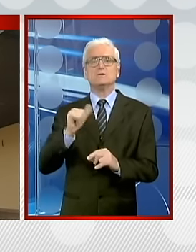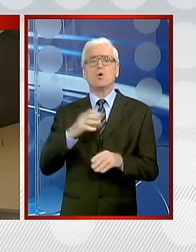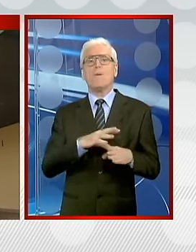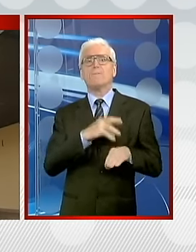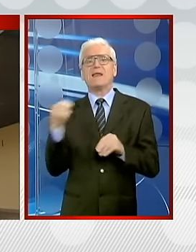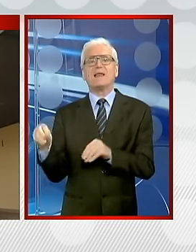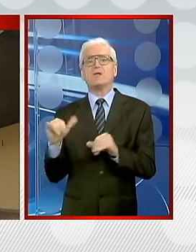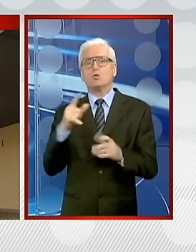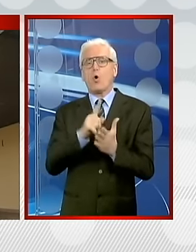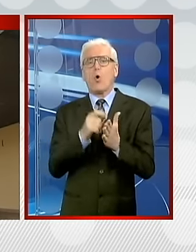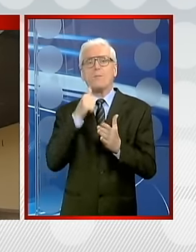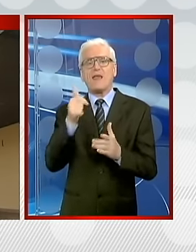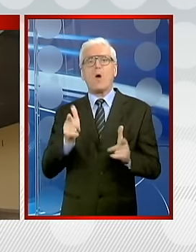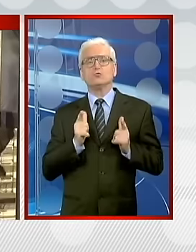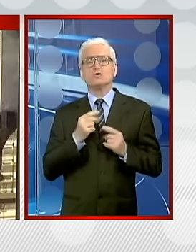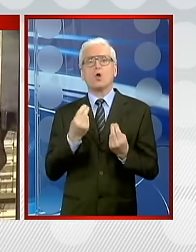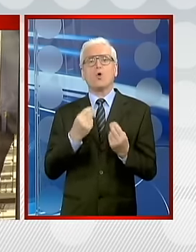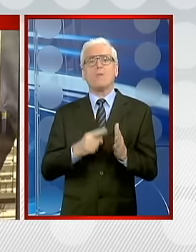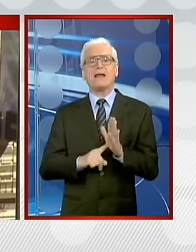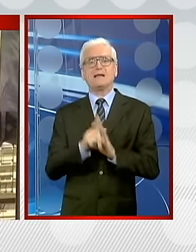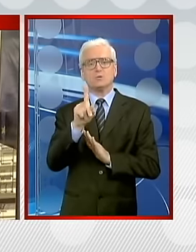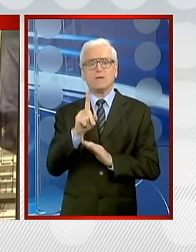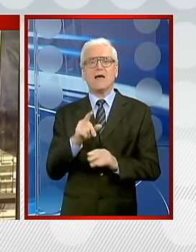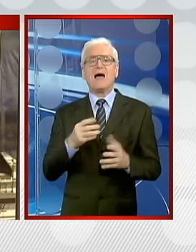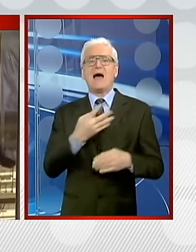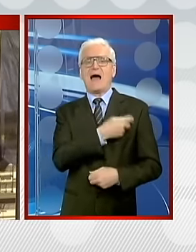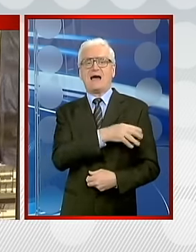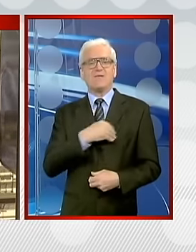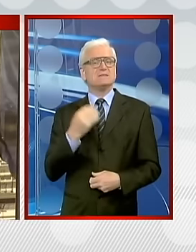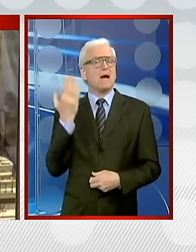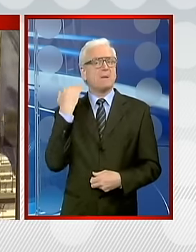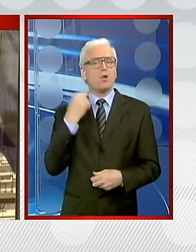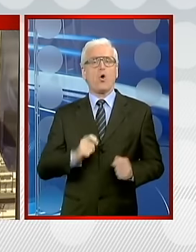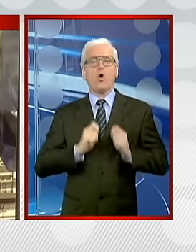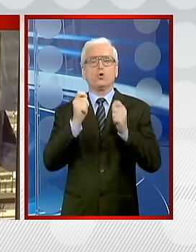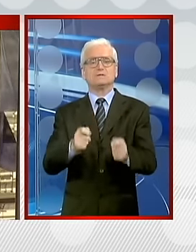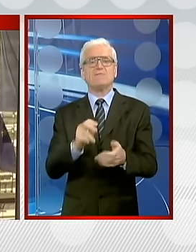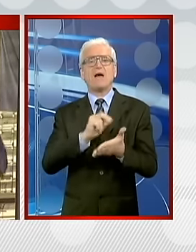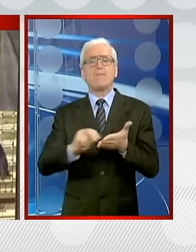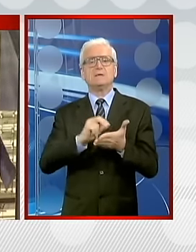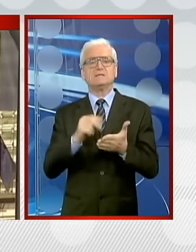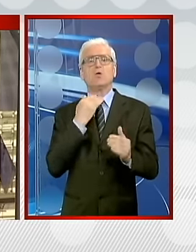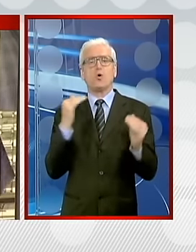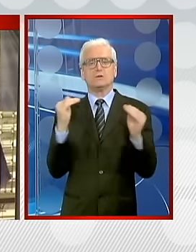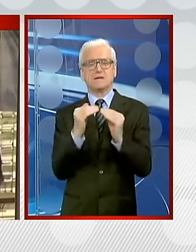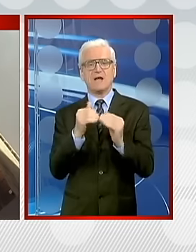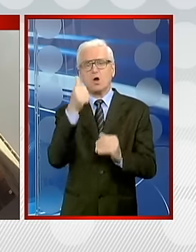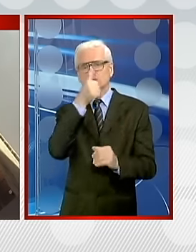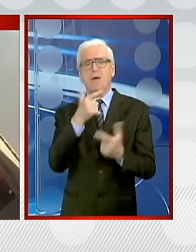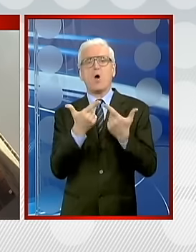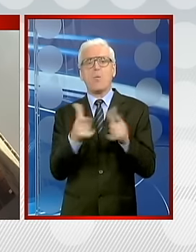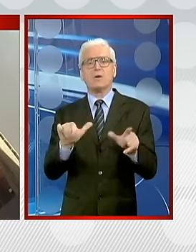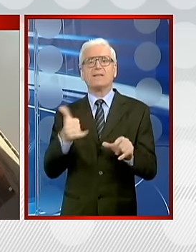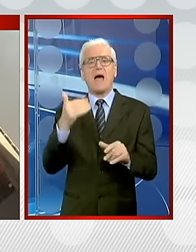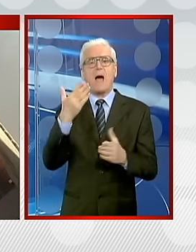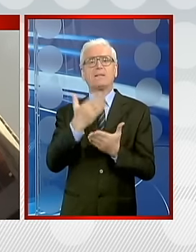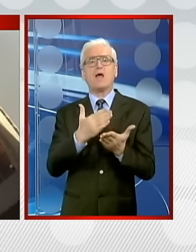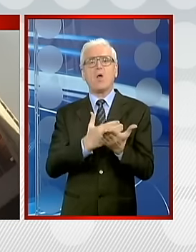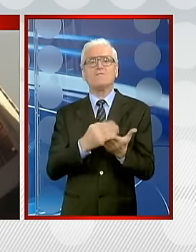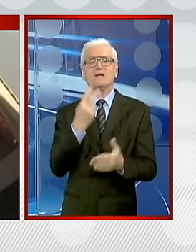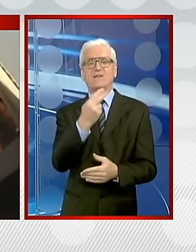da se tokom dana očekuje pozitivan ishod. Hrvatska je prethodno dostavila pisanu saglasnost, čime je omogućeno da